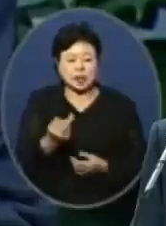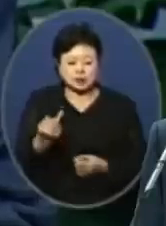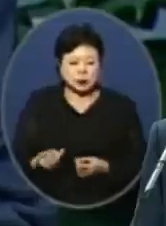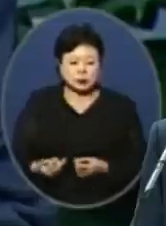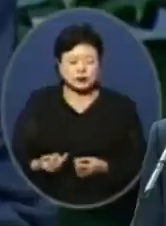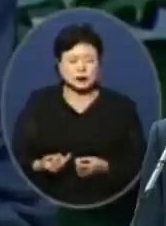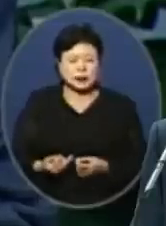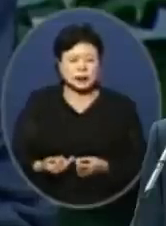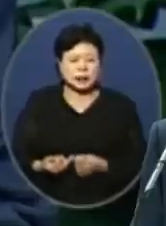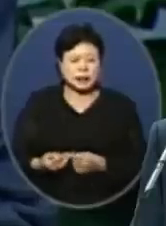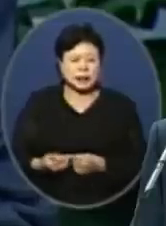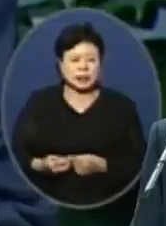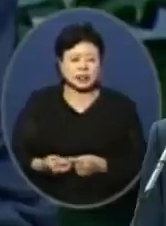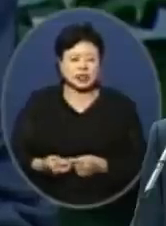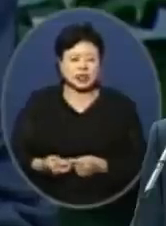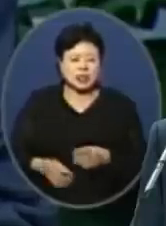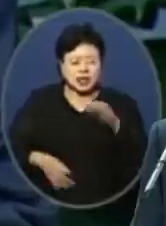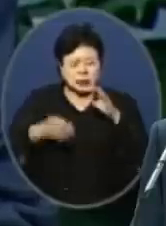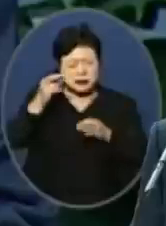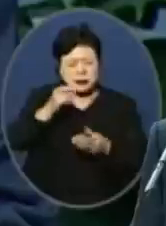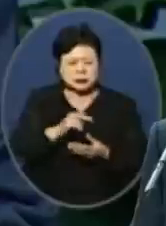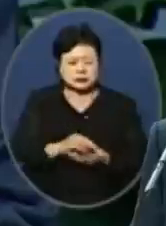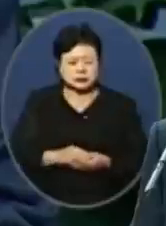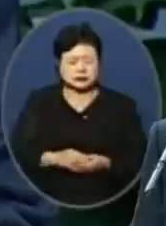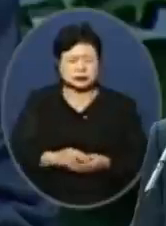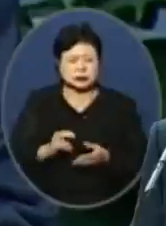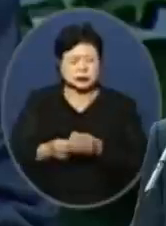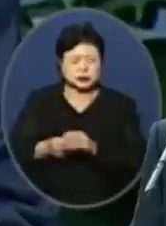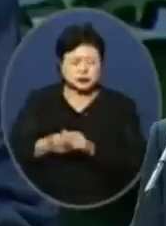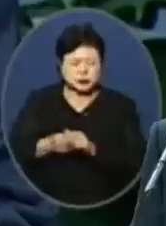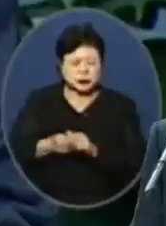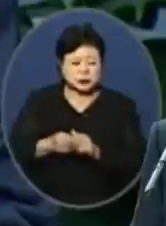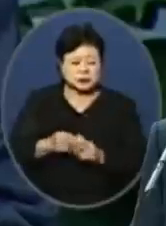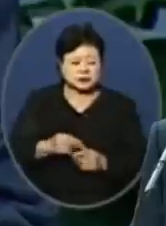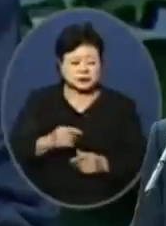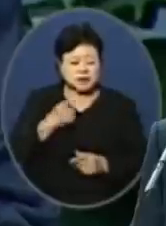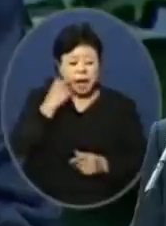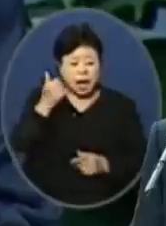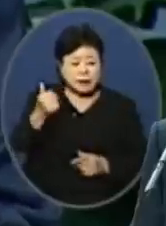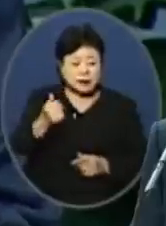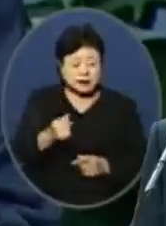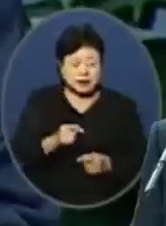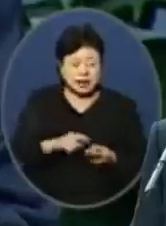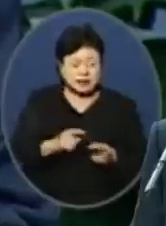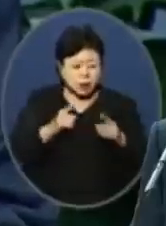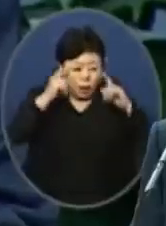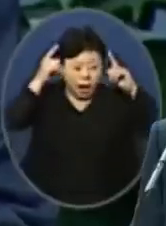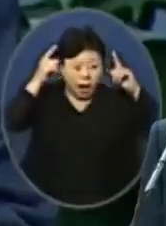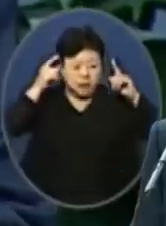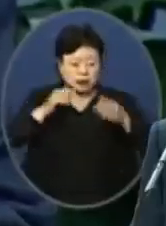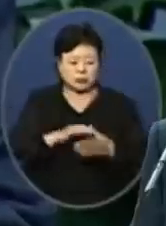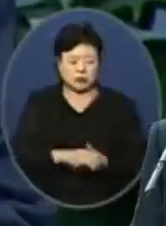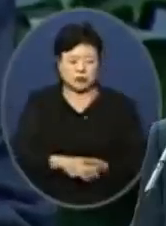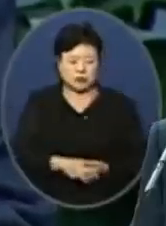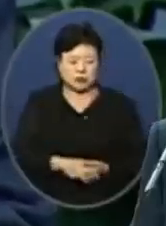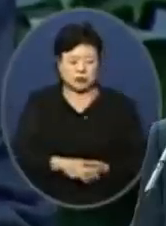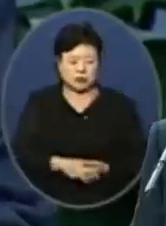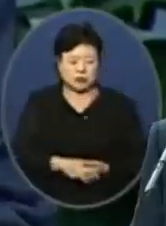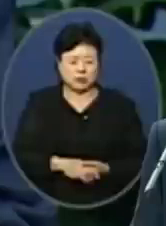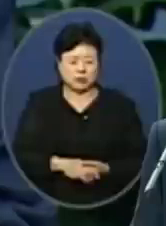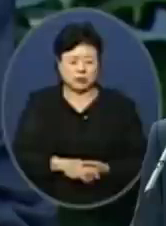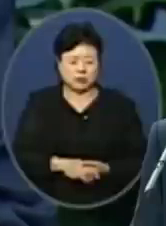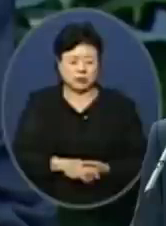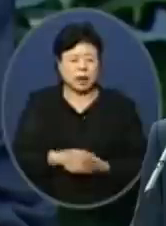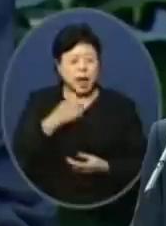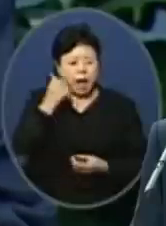동생의 허당한 허물을 듣고 사랑을 베푸는 아버지에게 분노가 넘쳐났습니다. 저런